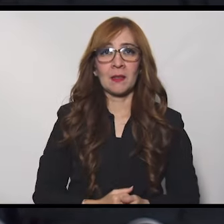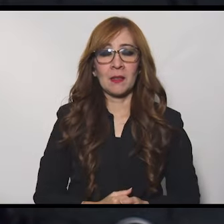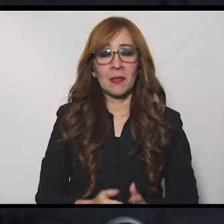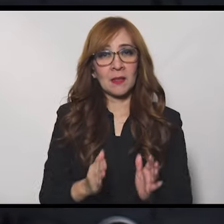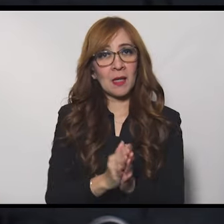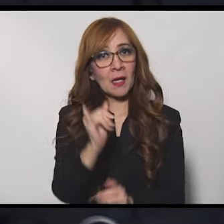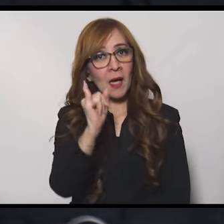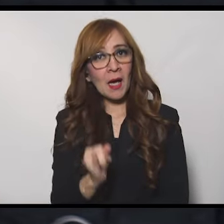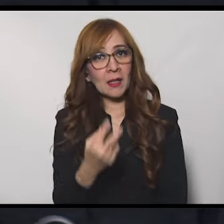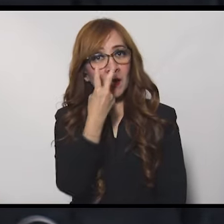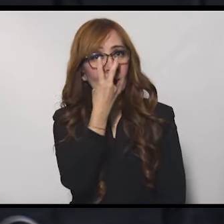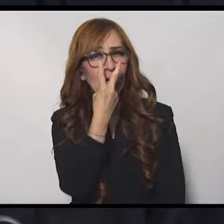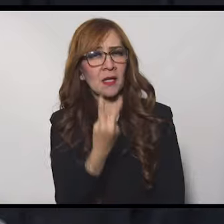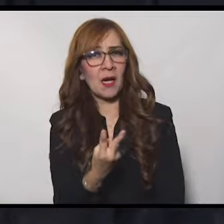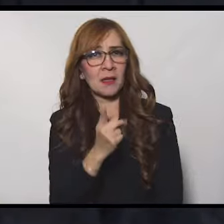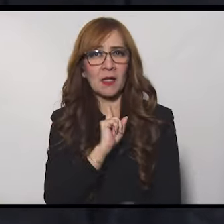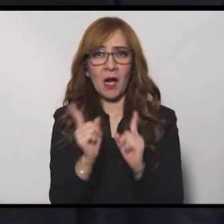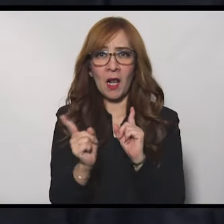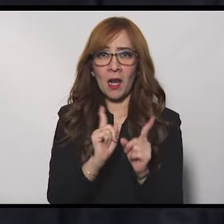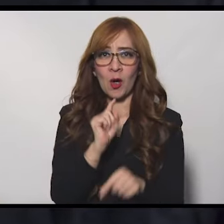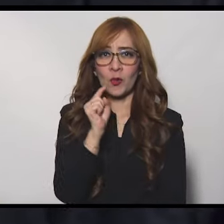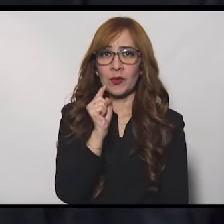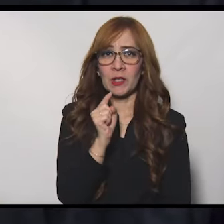Sehingga kita melihat bahwa hal itu